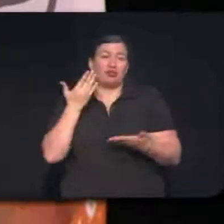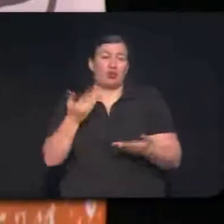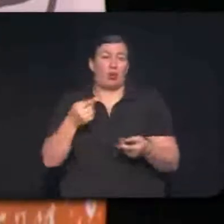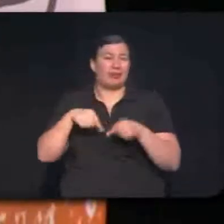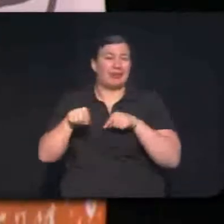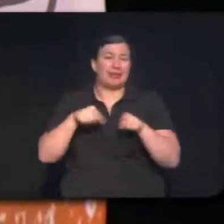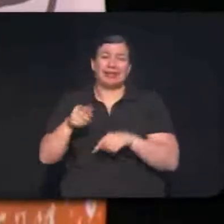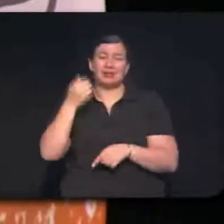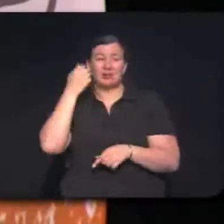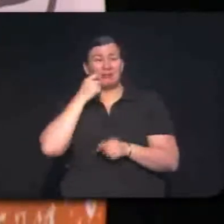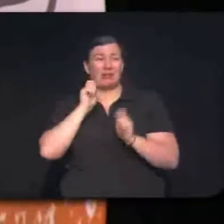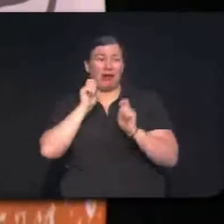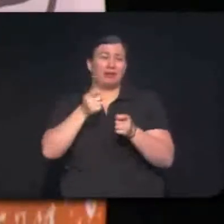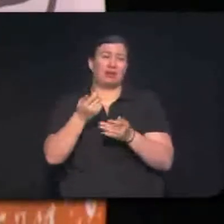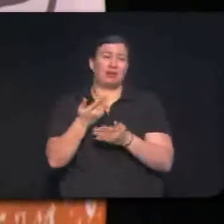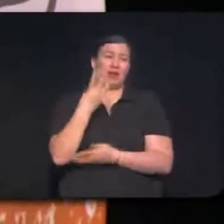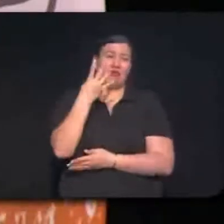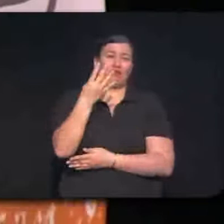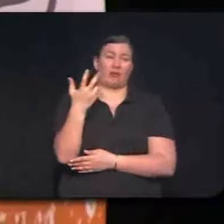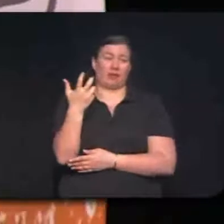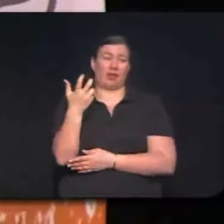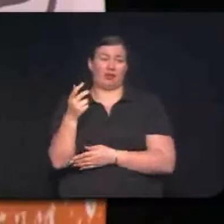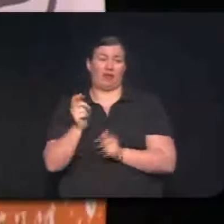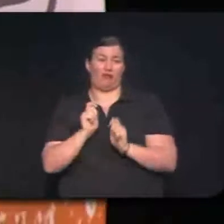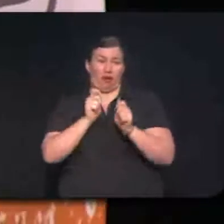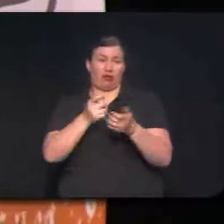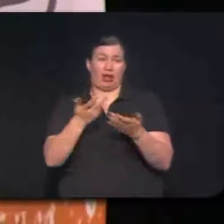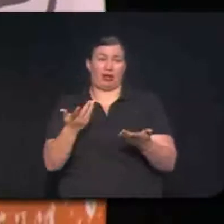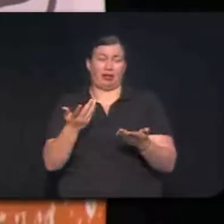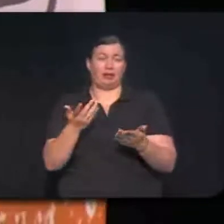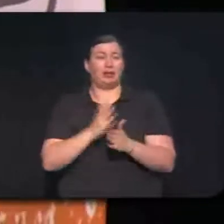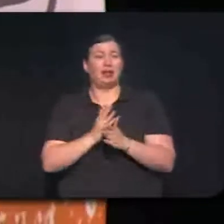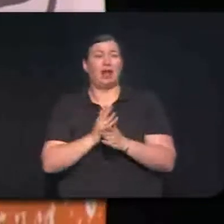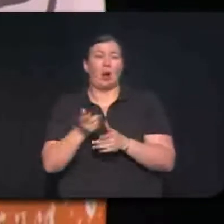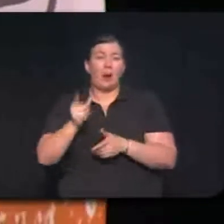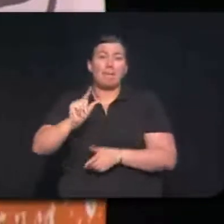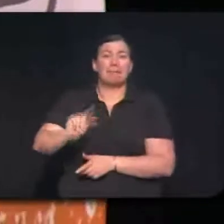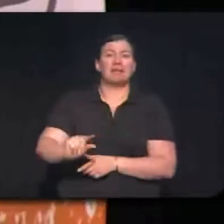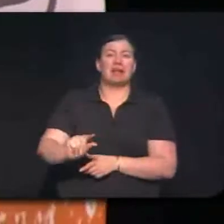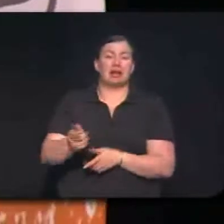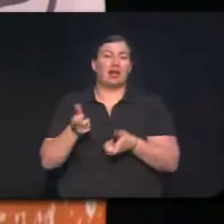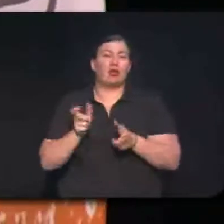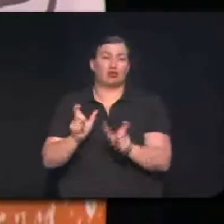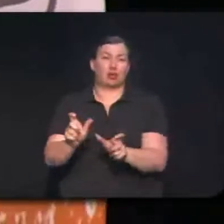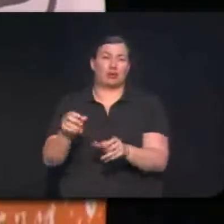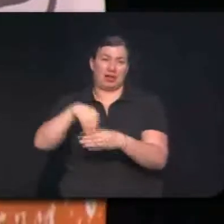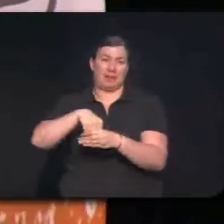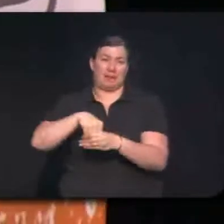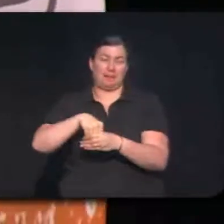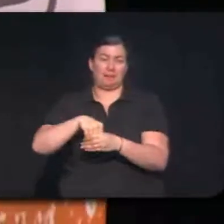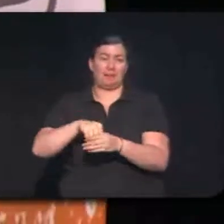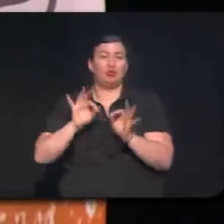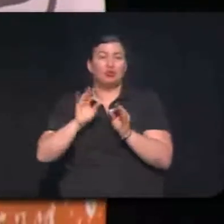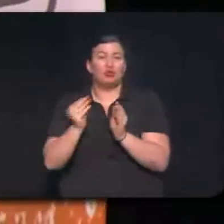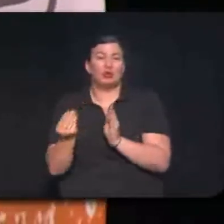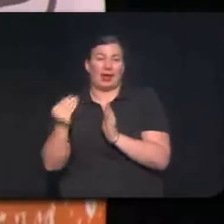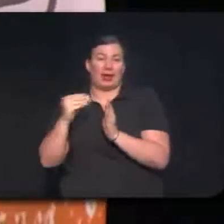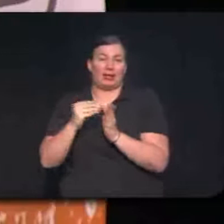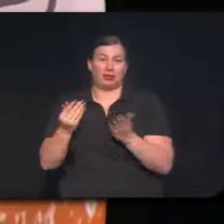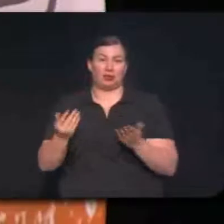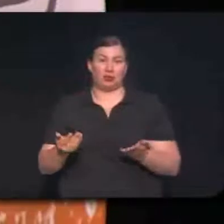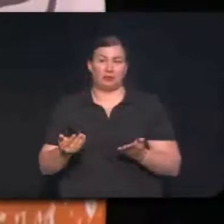empfehlen z.B den Antrag Nummer 35 vorzustellen der Schützen nämlich auch Minderheiten das könnte sich gut ergänzen und